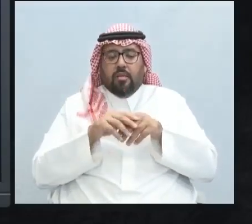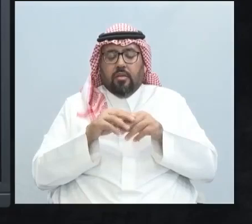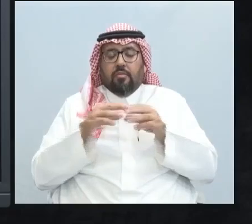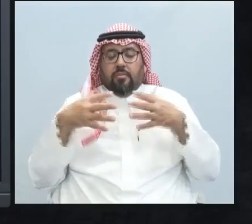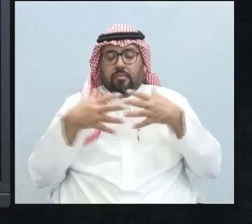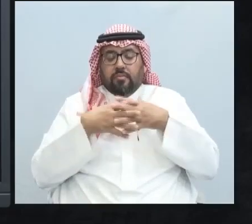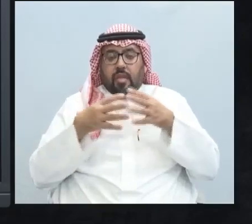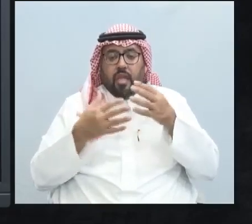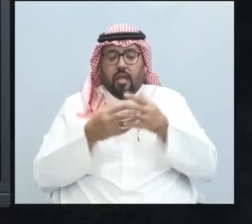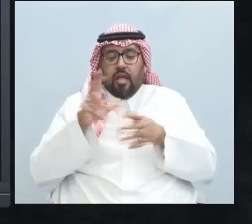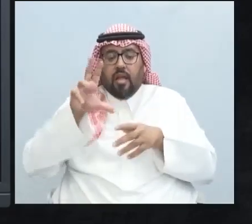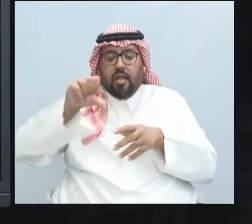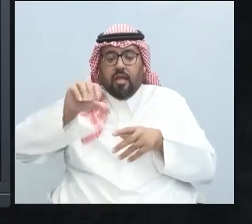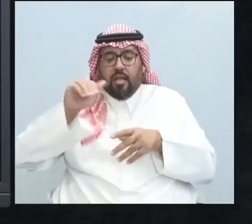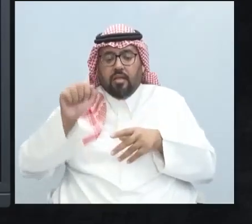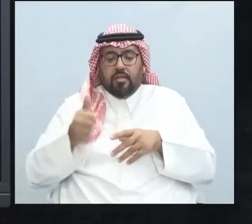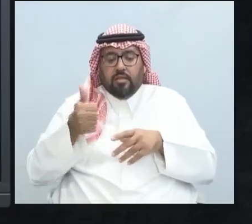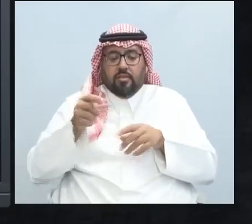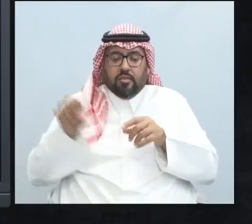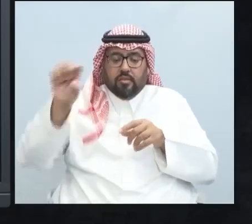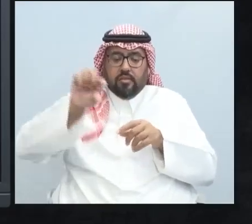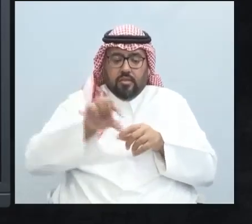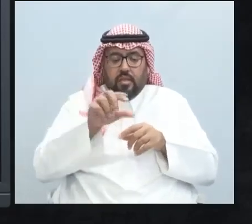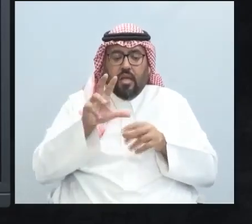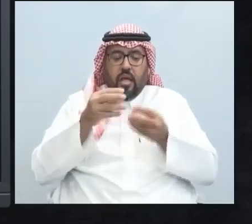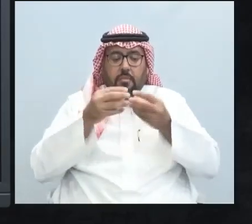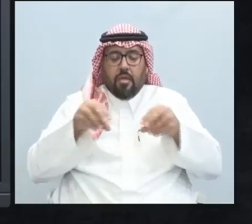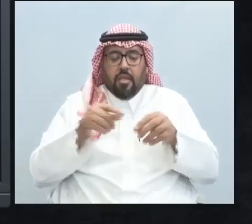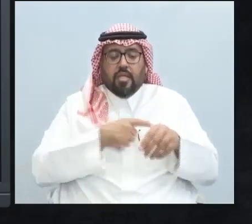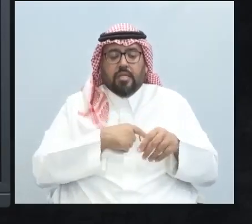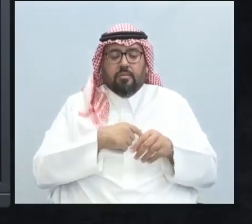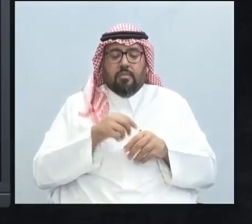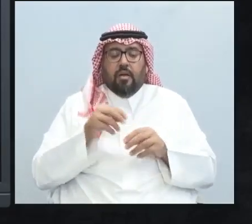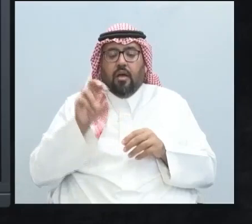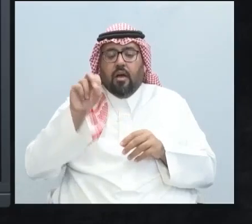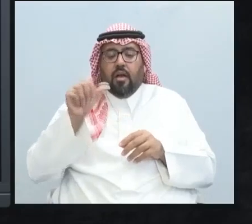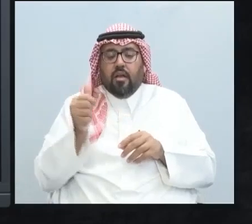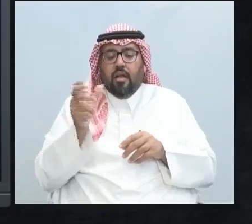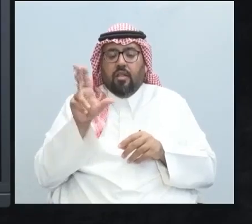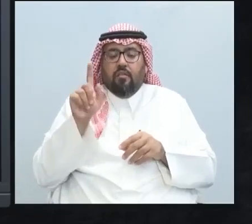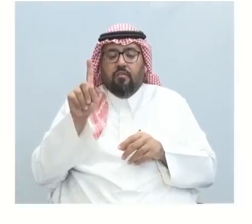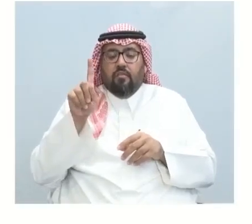البويضه عمليه الاخصاب تتم هنا في قناه البيض او ما نسميها بقناه